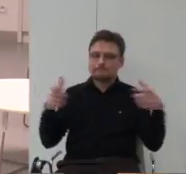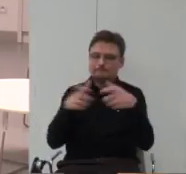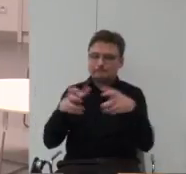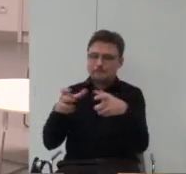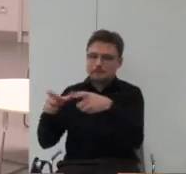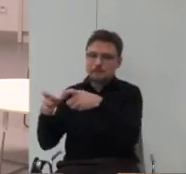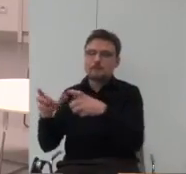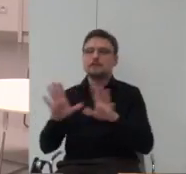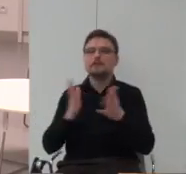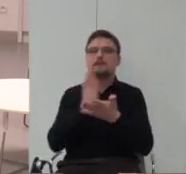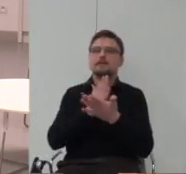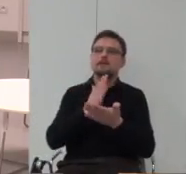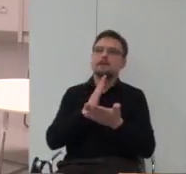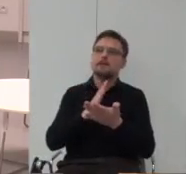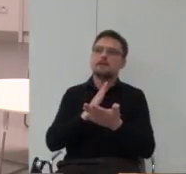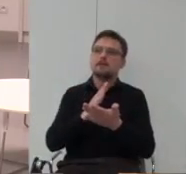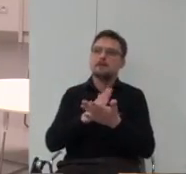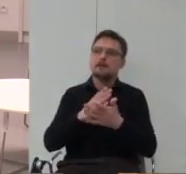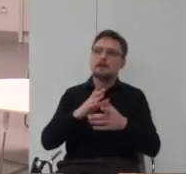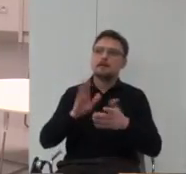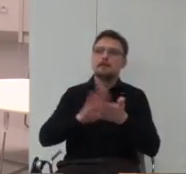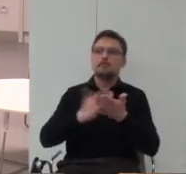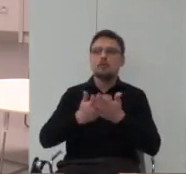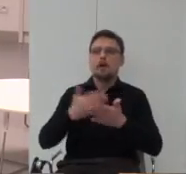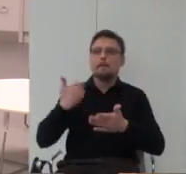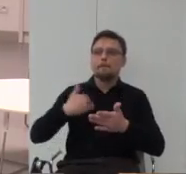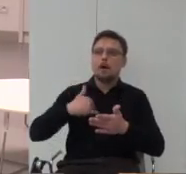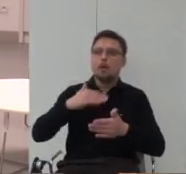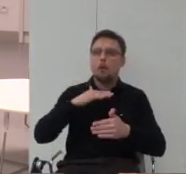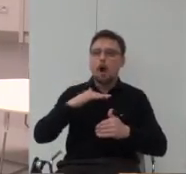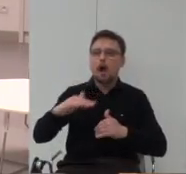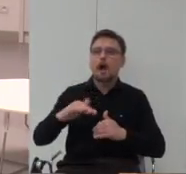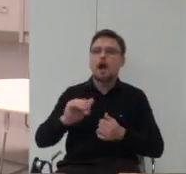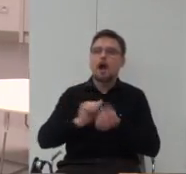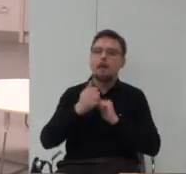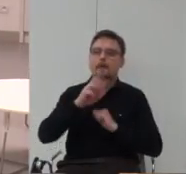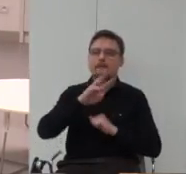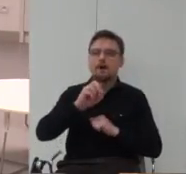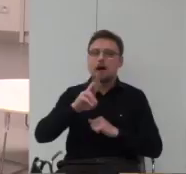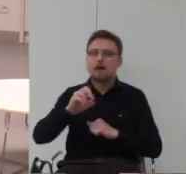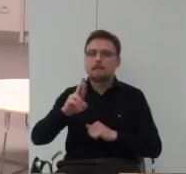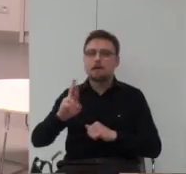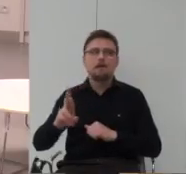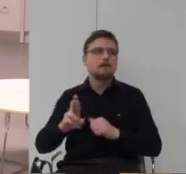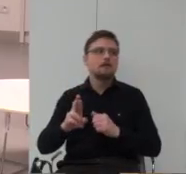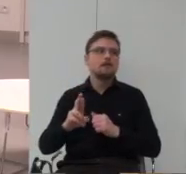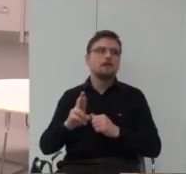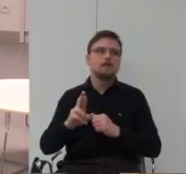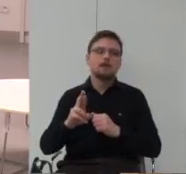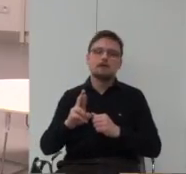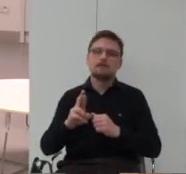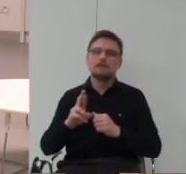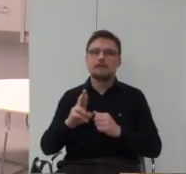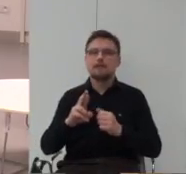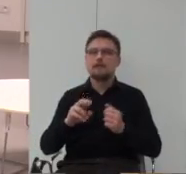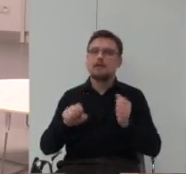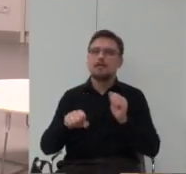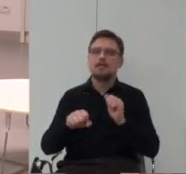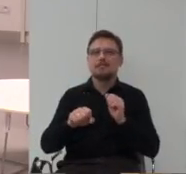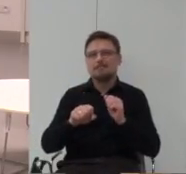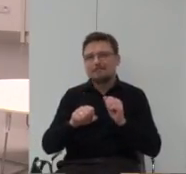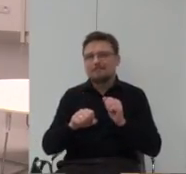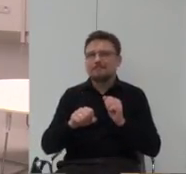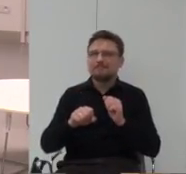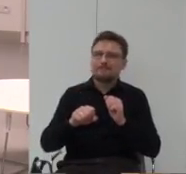powstaje, nie jest bardzo intensywna, nie jest bardzo zwarta, ale gdzieś tam, szczególnie jeżeli myślimy o Białołęce